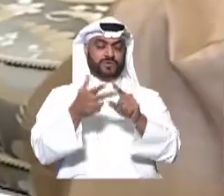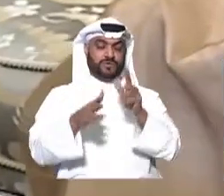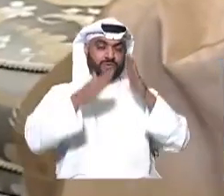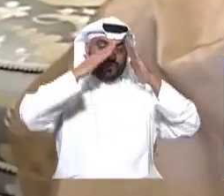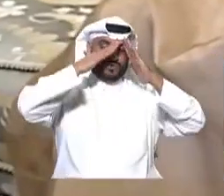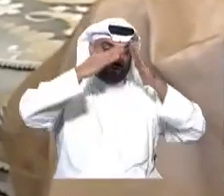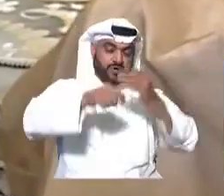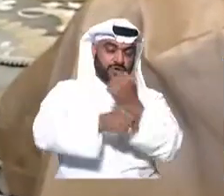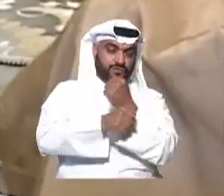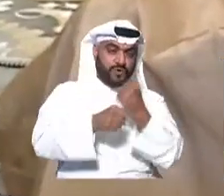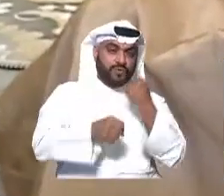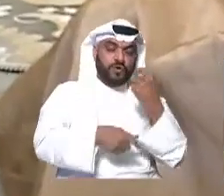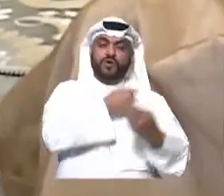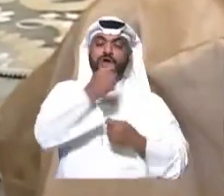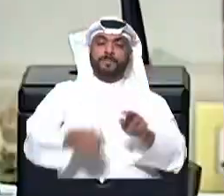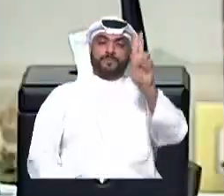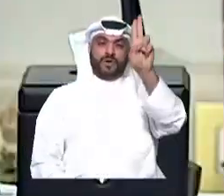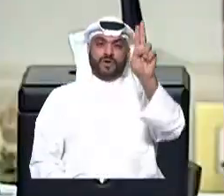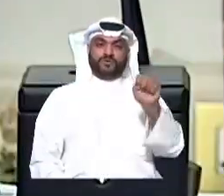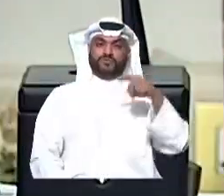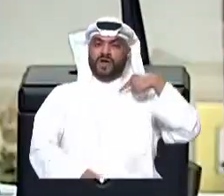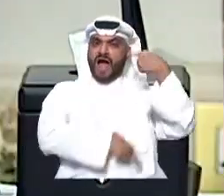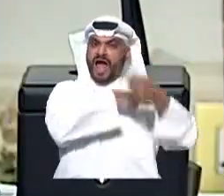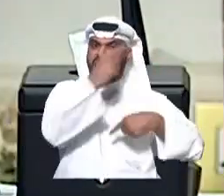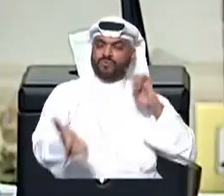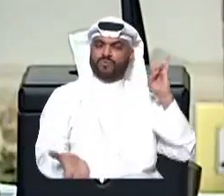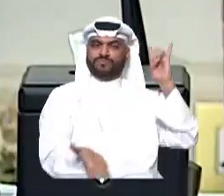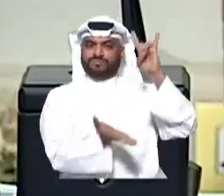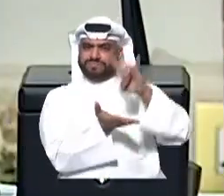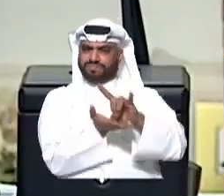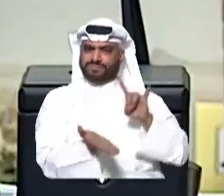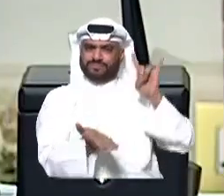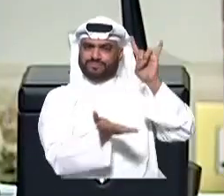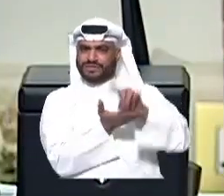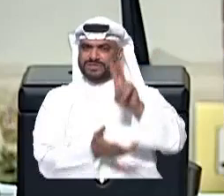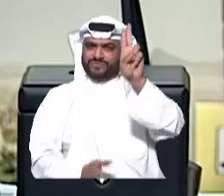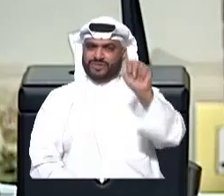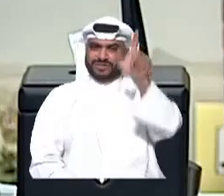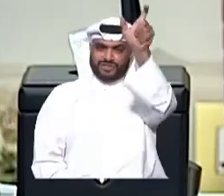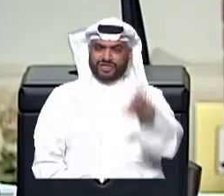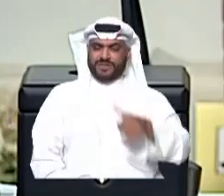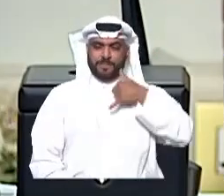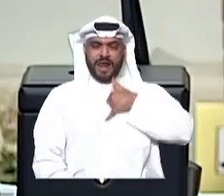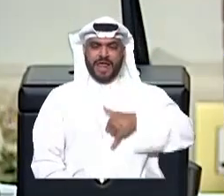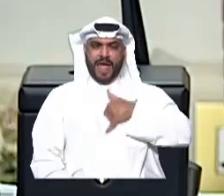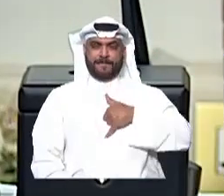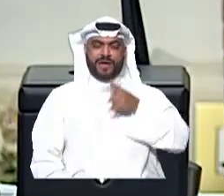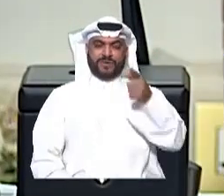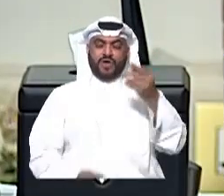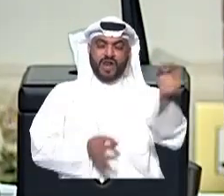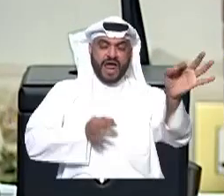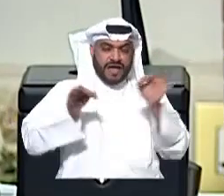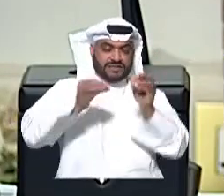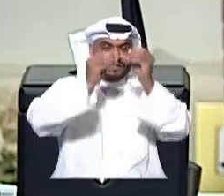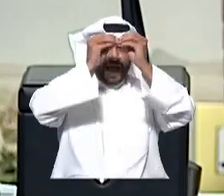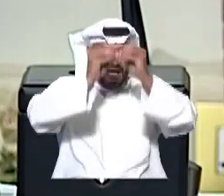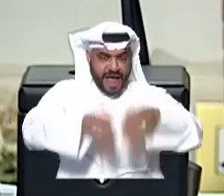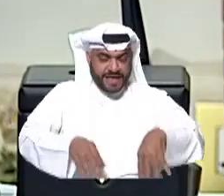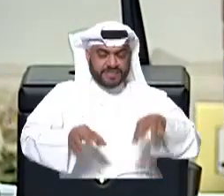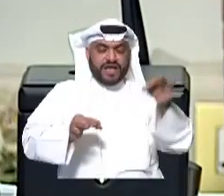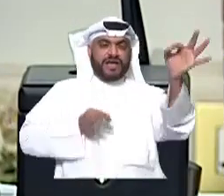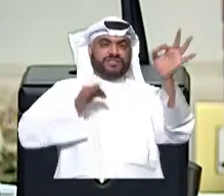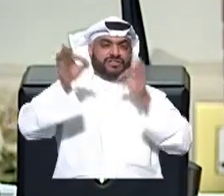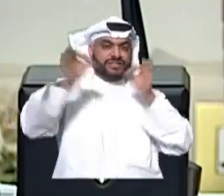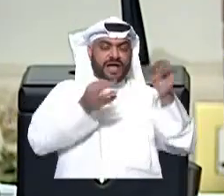الكويت الجهود الأممية الرامية لحل الأزمة اليمنية سياسيا